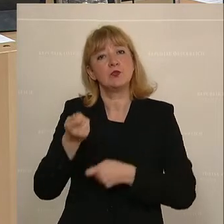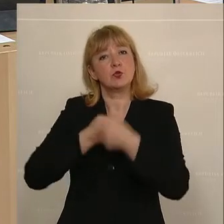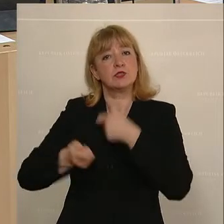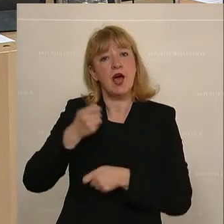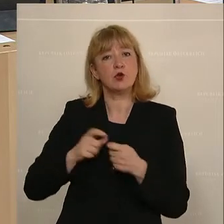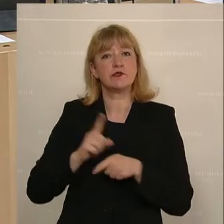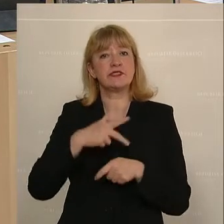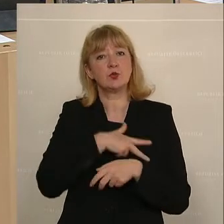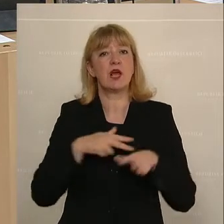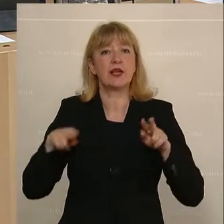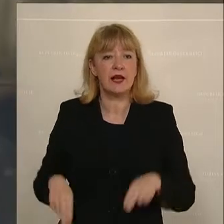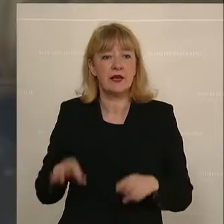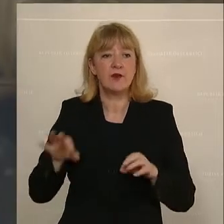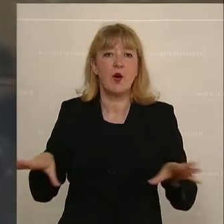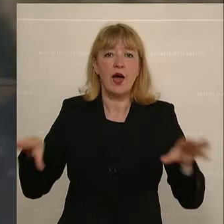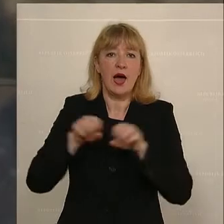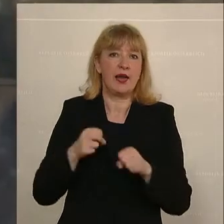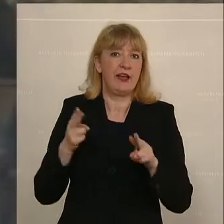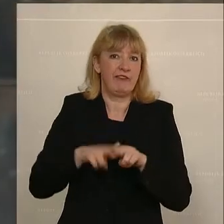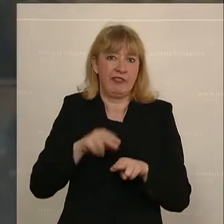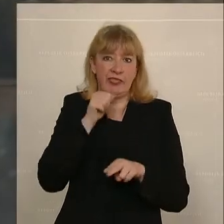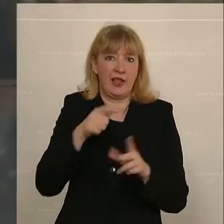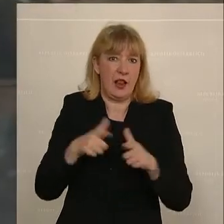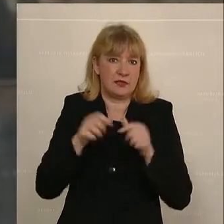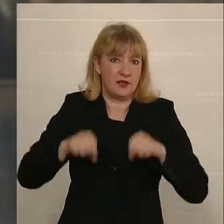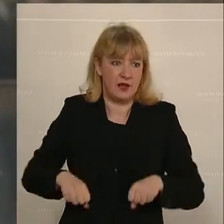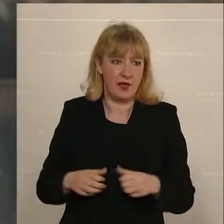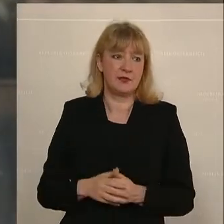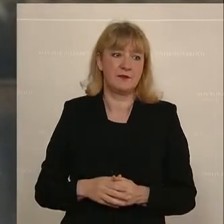nämlich sozial gerecht für alle, die sich ihn nicht leisten können.